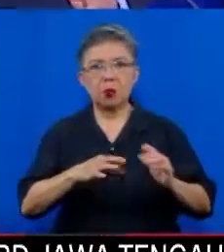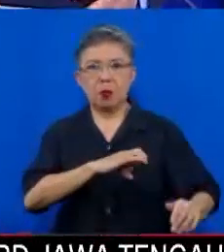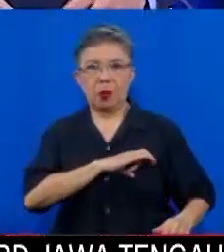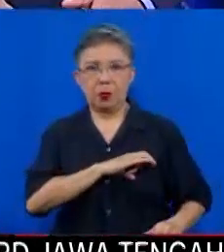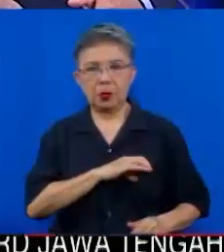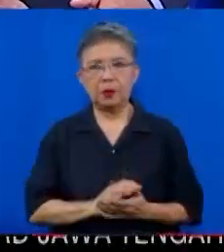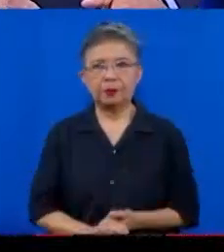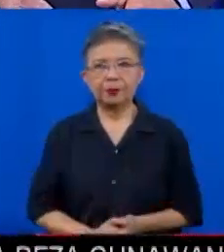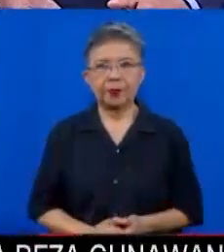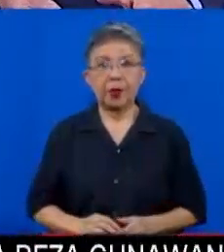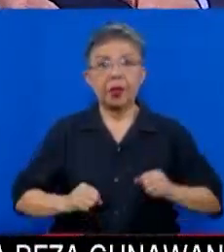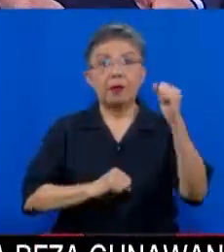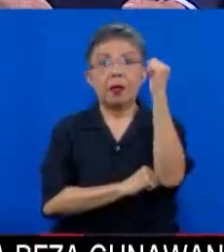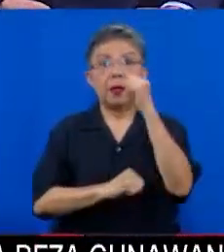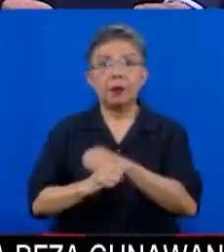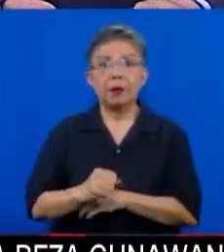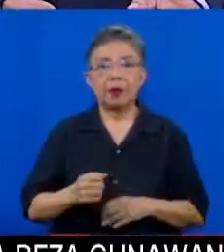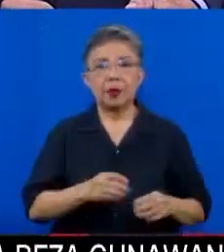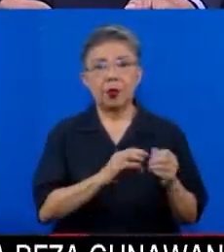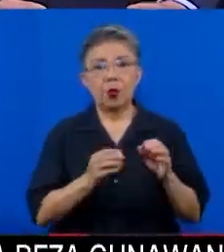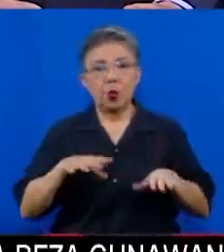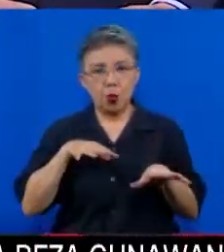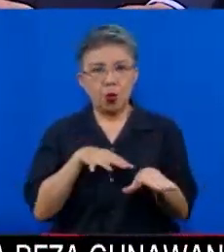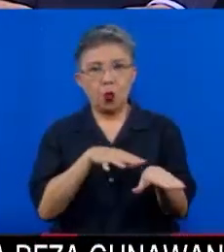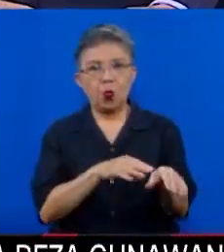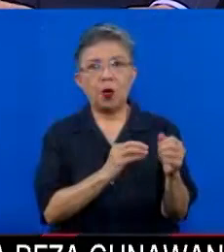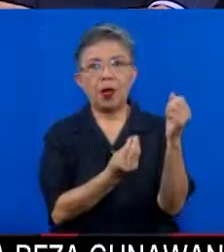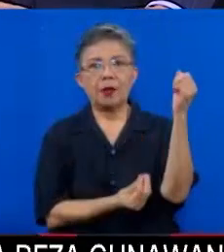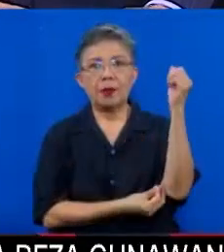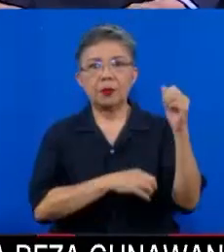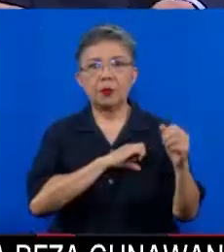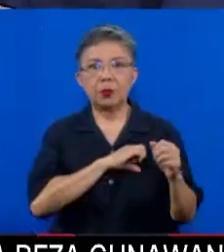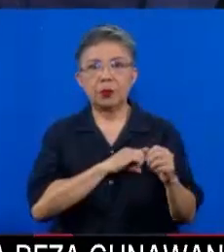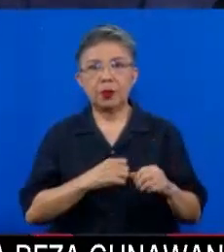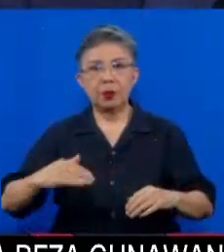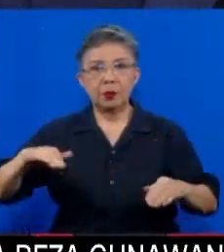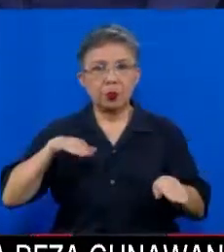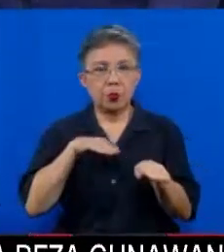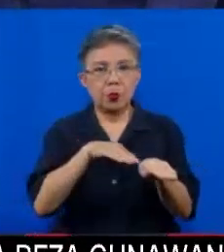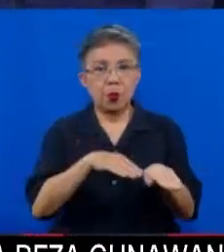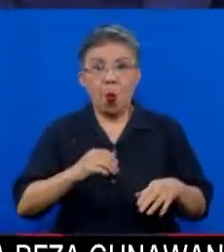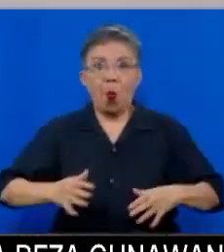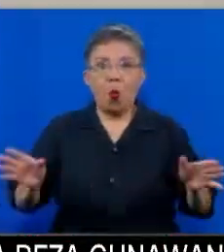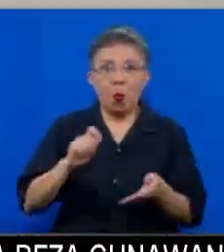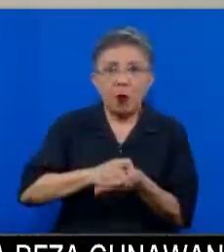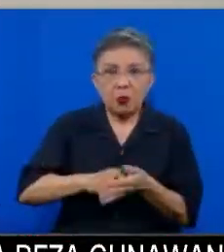rombongan wakil presiden Ma'ruf Amin yang baru saja melakukan kunjungan kerja di hadang ratusan mahasiswa